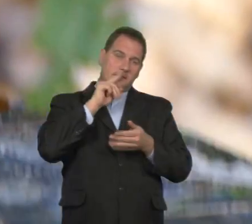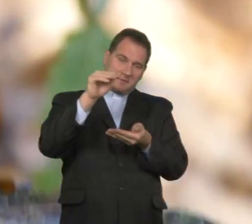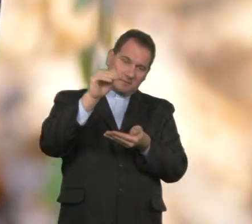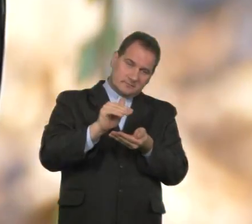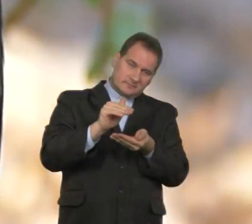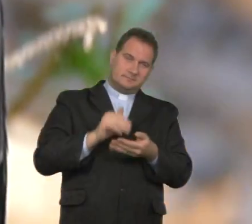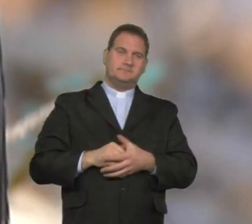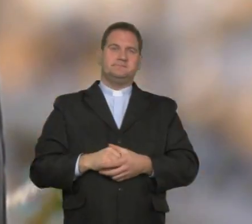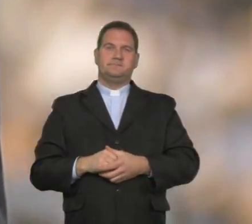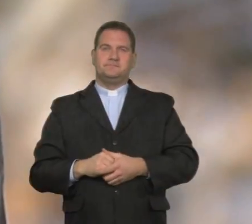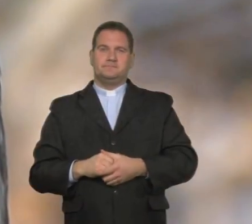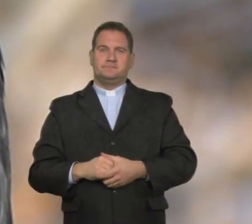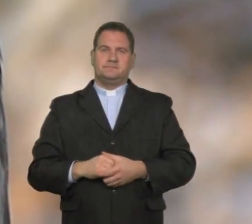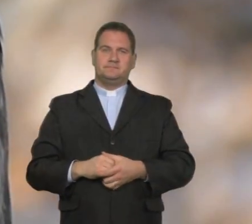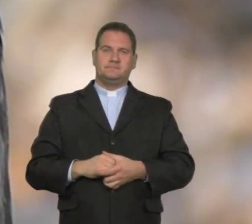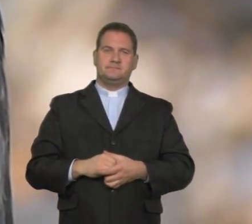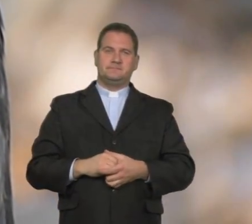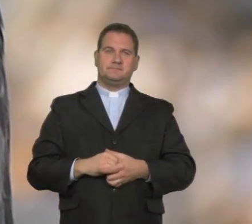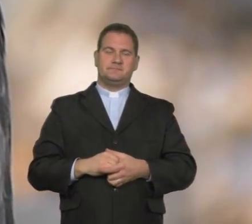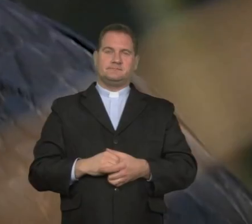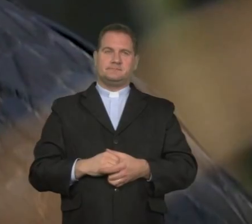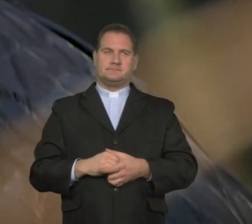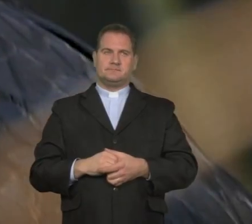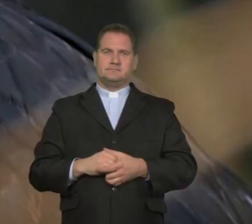Natomiast samica jest nieco większa od samca.